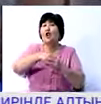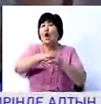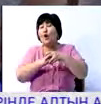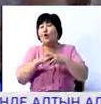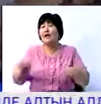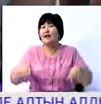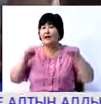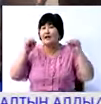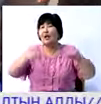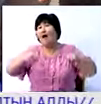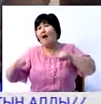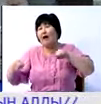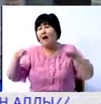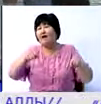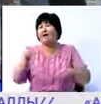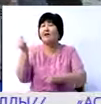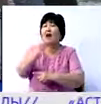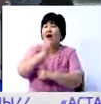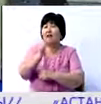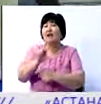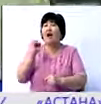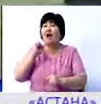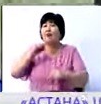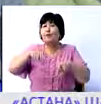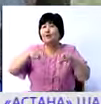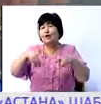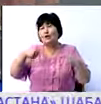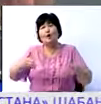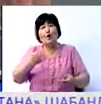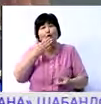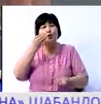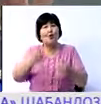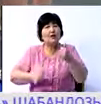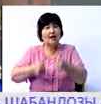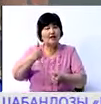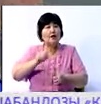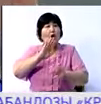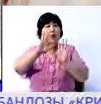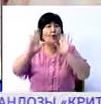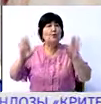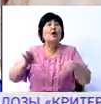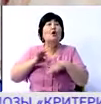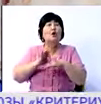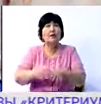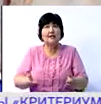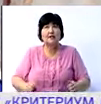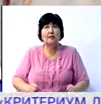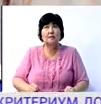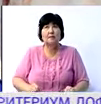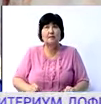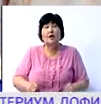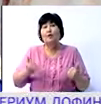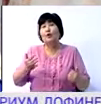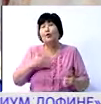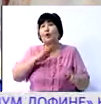көтеру, арқан тартысу, армлесинг, қаппен жүгіру сияқты түрлі ұлттық ойындардан сайыс, көрме ұйымдастырылды. Сегодня я представляю. Бүгін